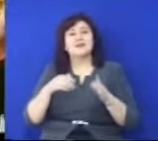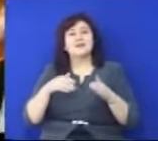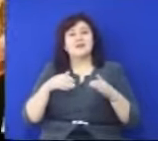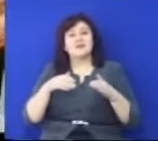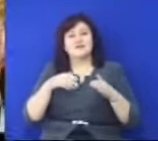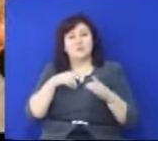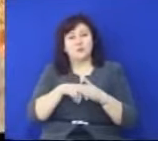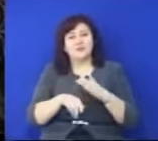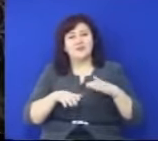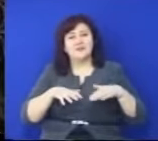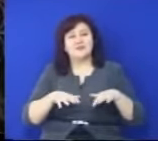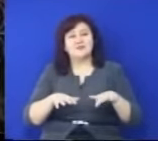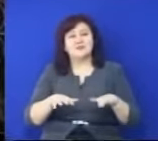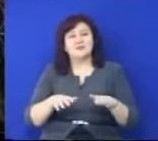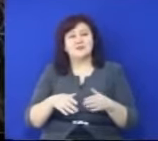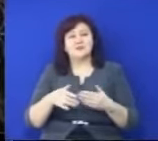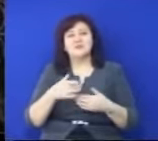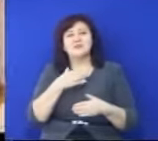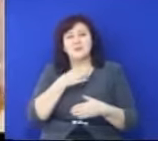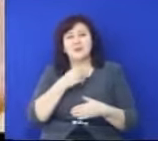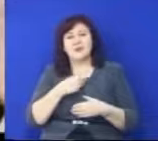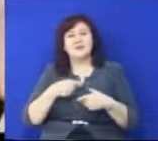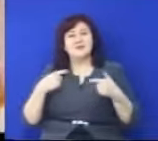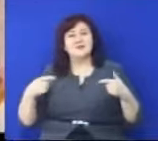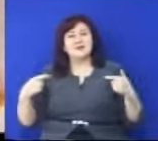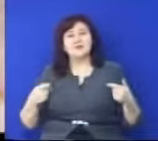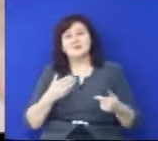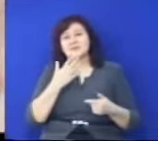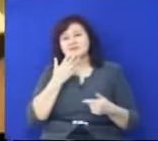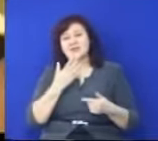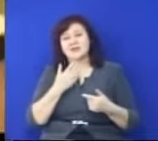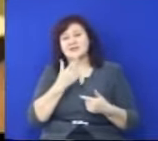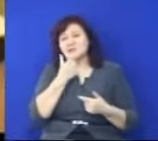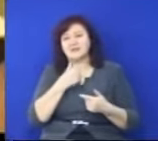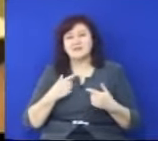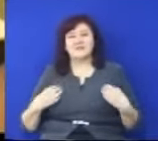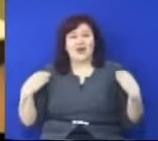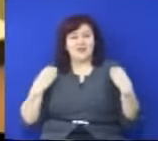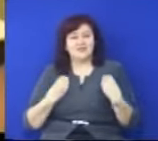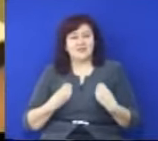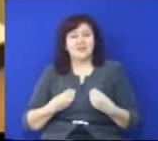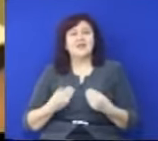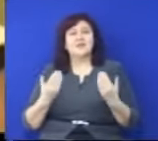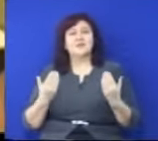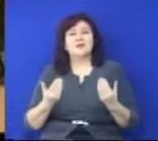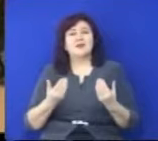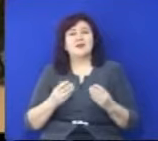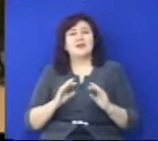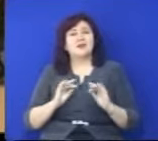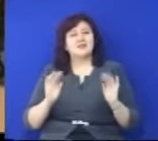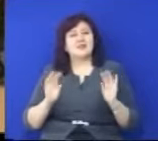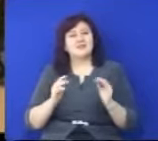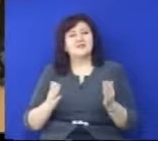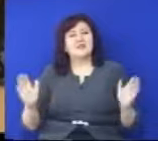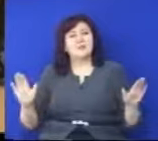концерттік нөмір көрермен назарына ұсынылды. Әртүрлі ұлт өкілдерінің бүлдіршіндері әдемі сахналық киімдерімен достық, бірлік, келісім жайлы әнмен би